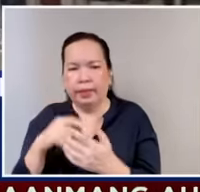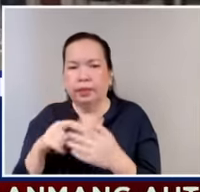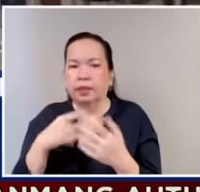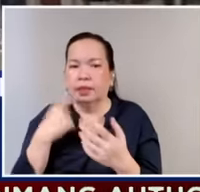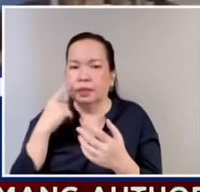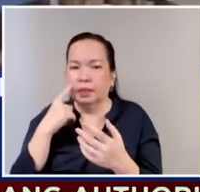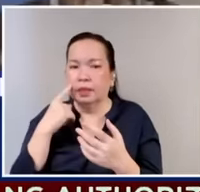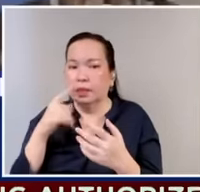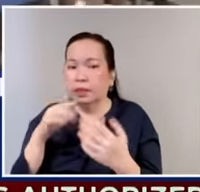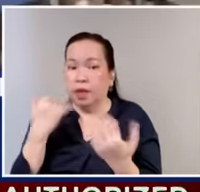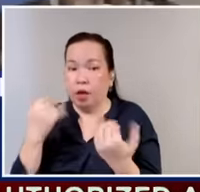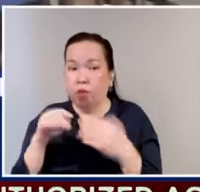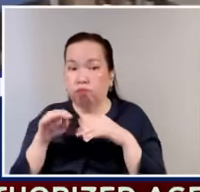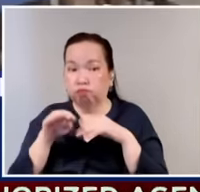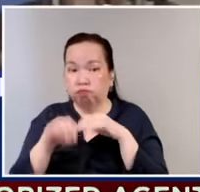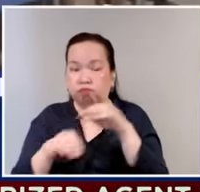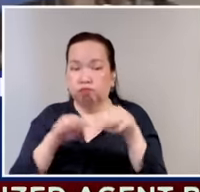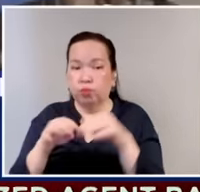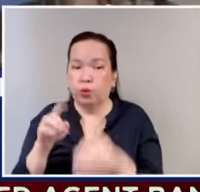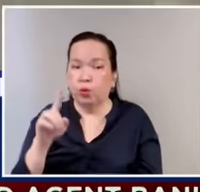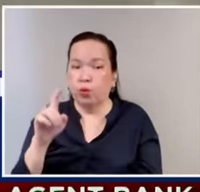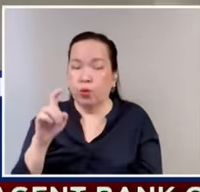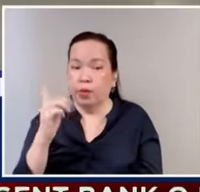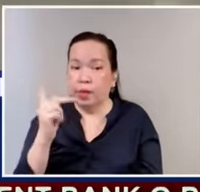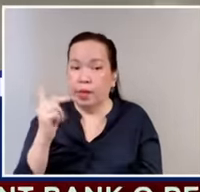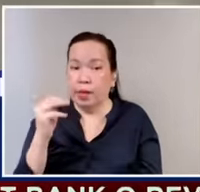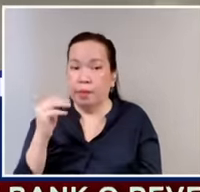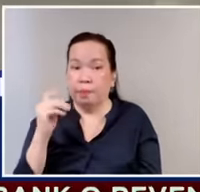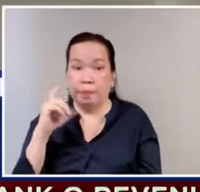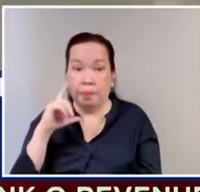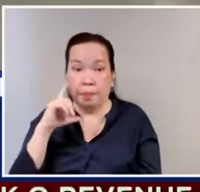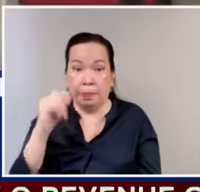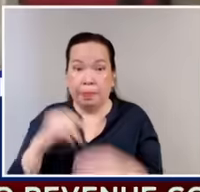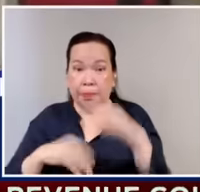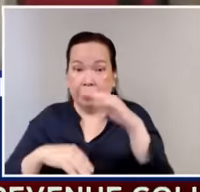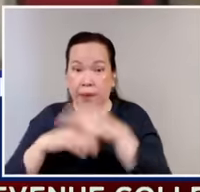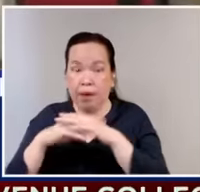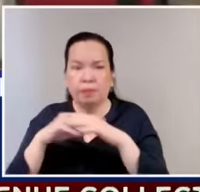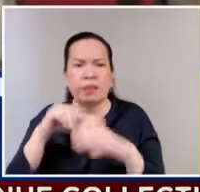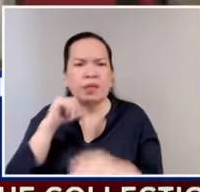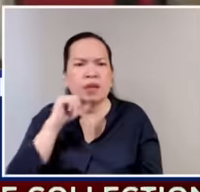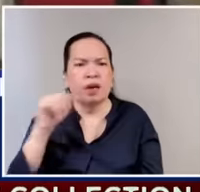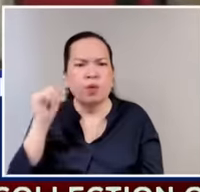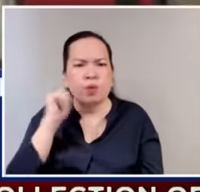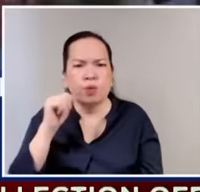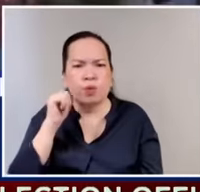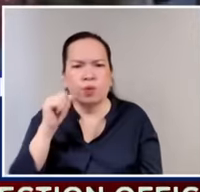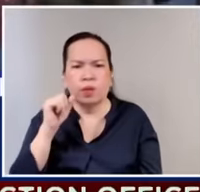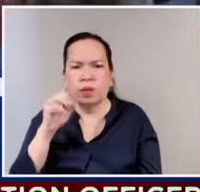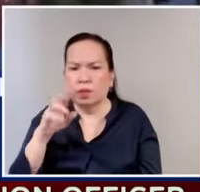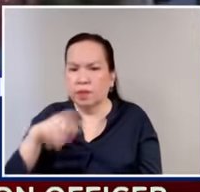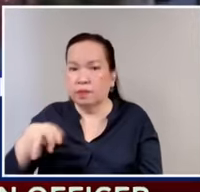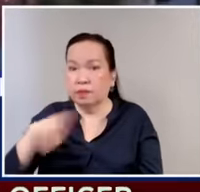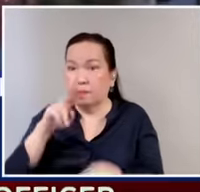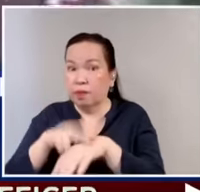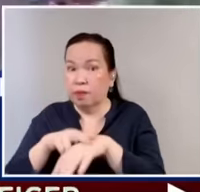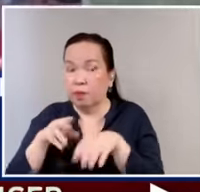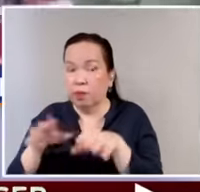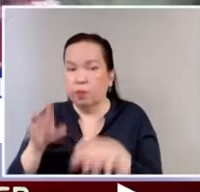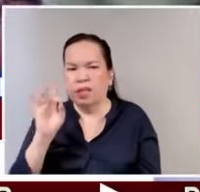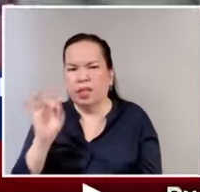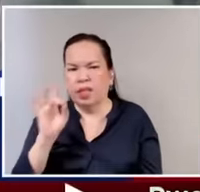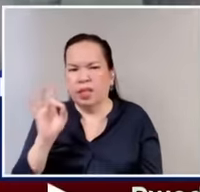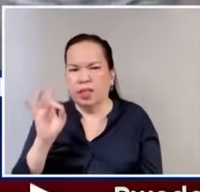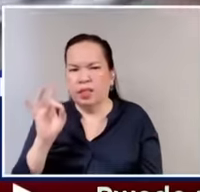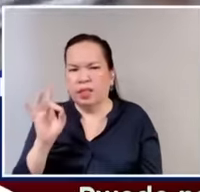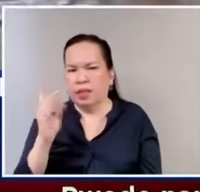kalsada natin ay 100 kilometers per hour lang. Sa tollways po yun. Pag ang national road, 80. Huwag po kilalagpas dun. Tandaan